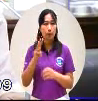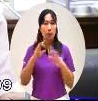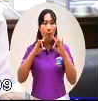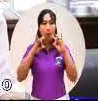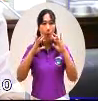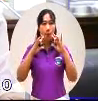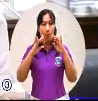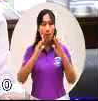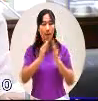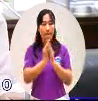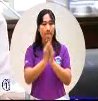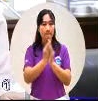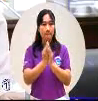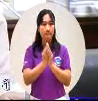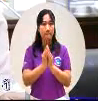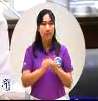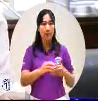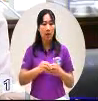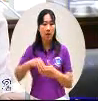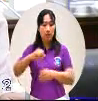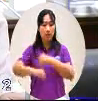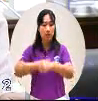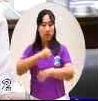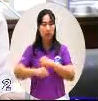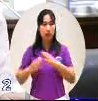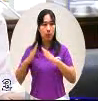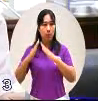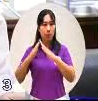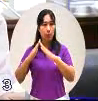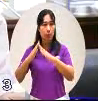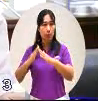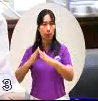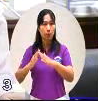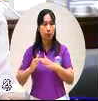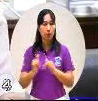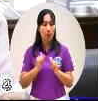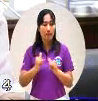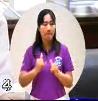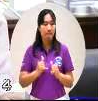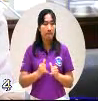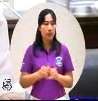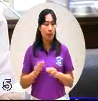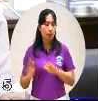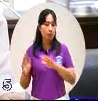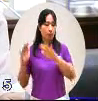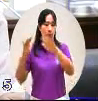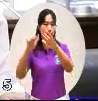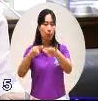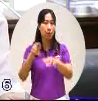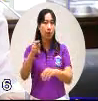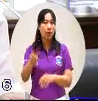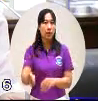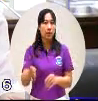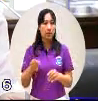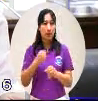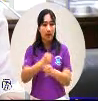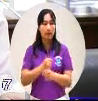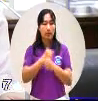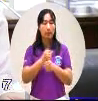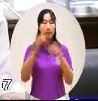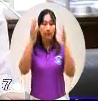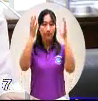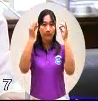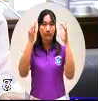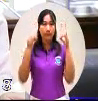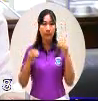动都市的往三明纳玛夏去观赏。如果说剩余好像过剩的